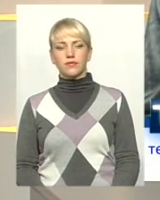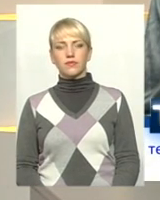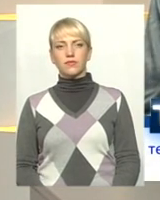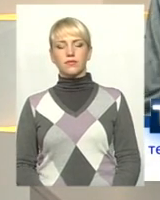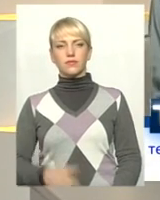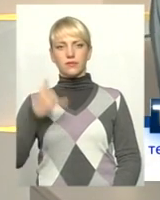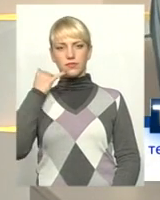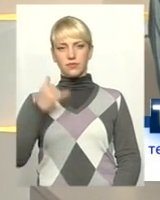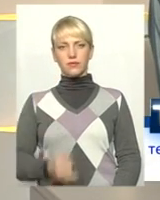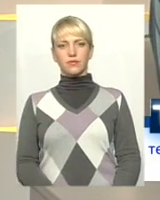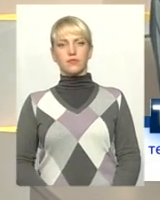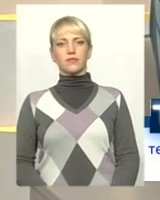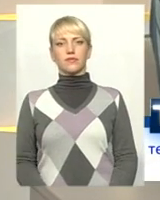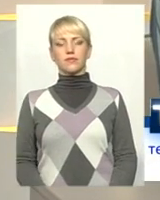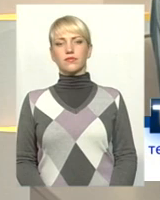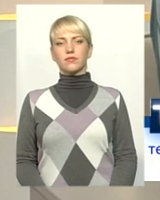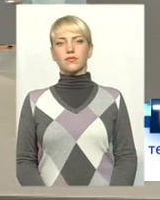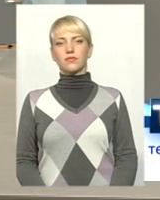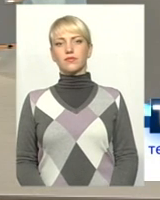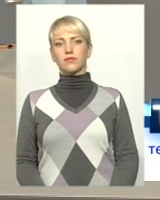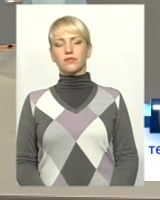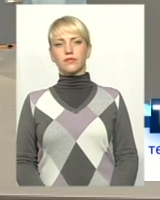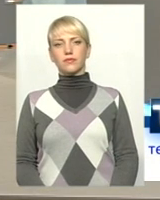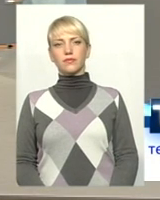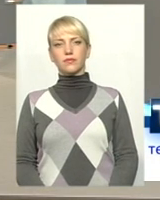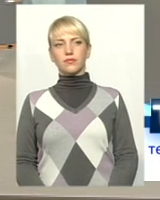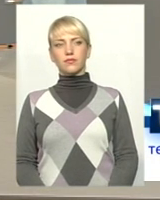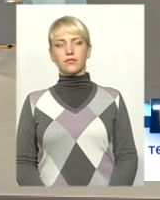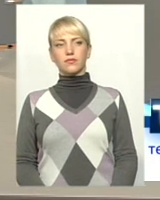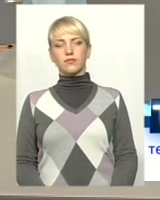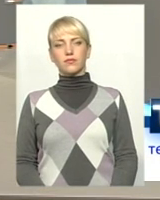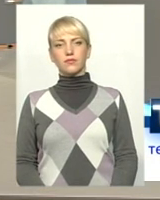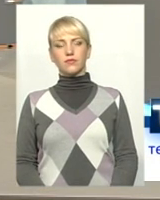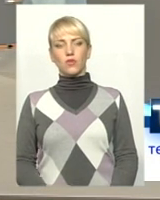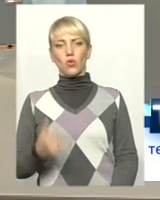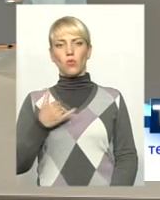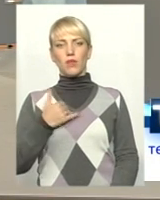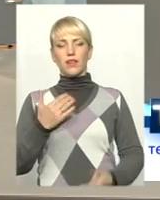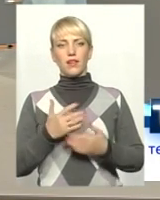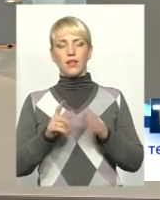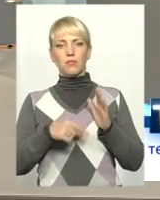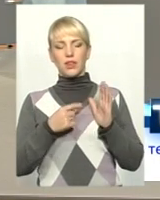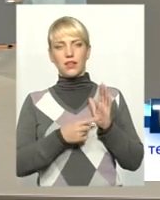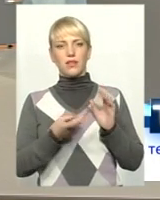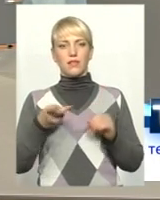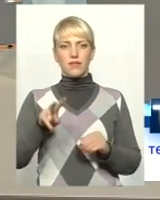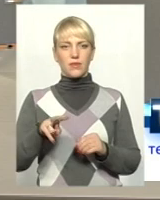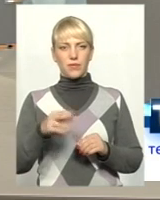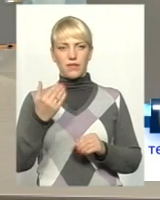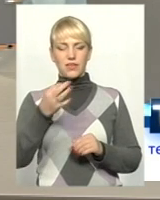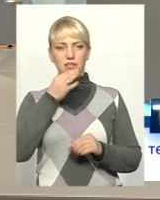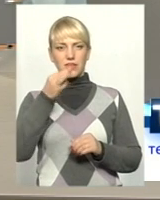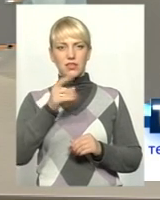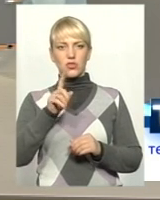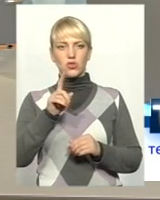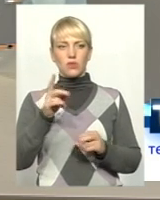Слухаємо додзвонювача. Говоріть, будь ласка. Алло. У мене є запитання, два запитання. Ви сказали, що